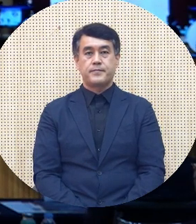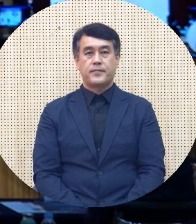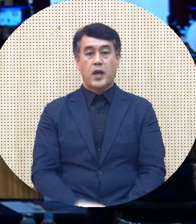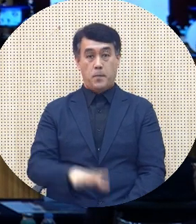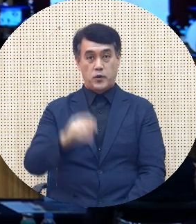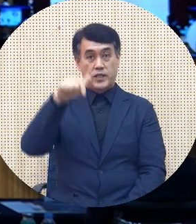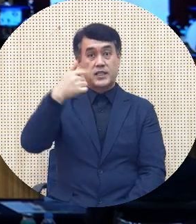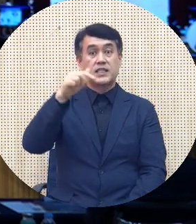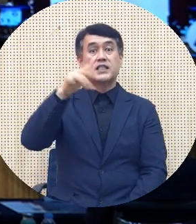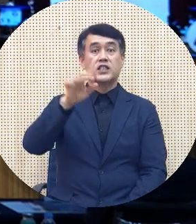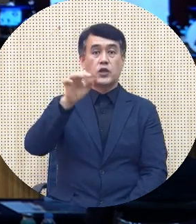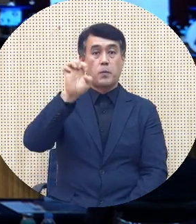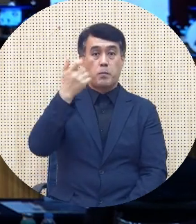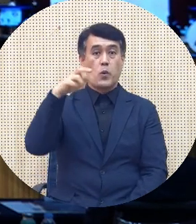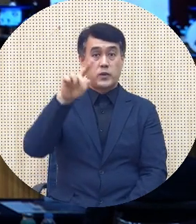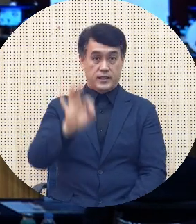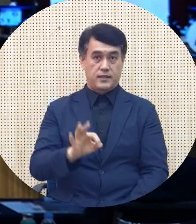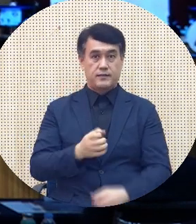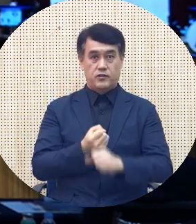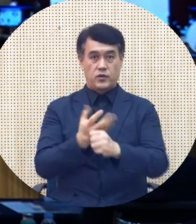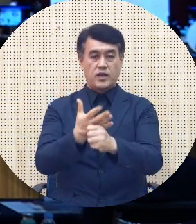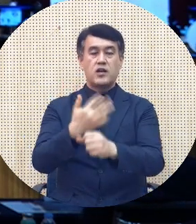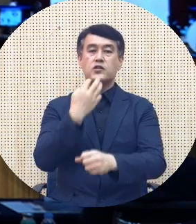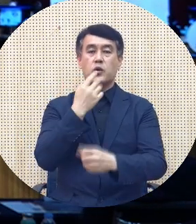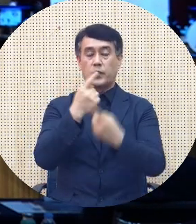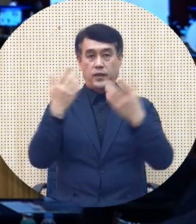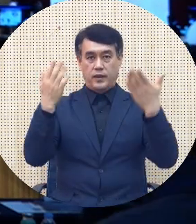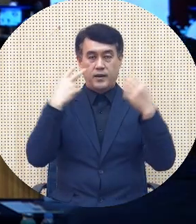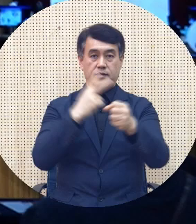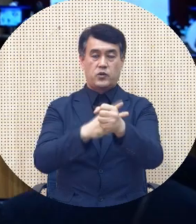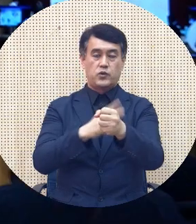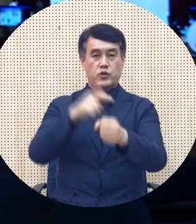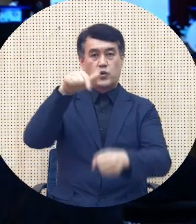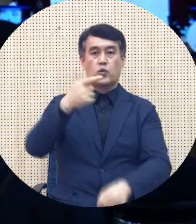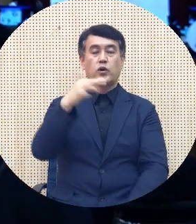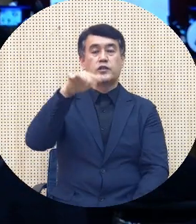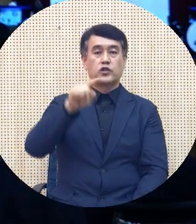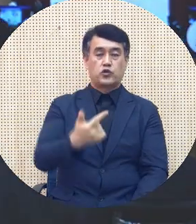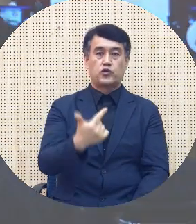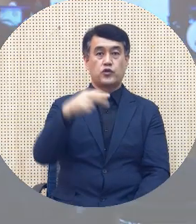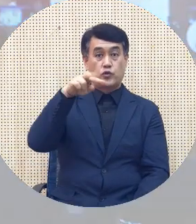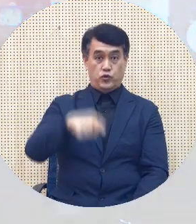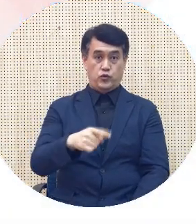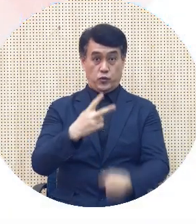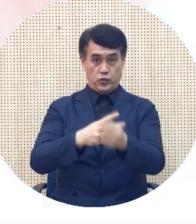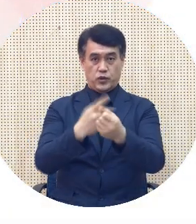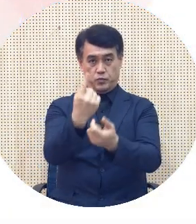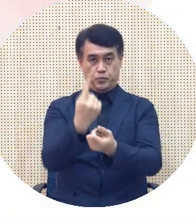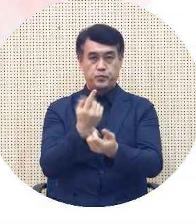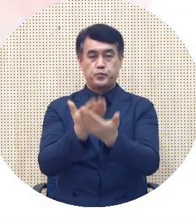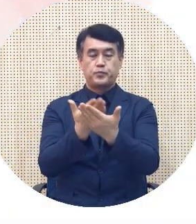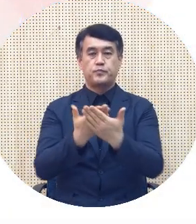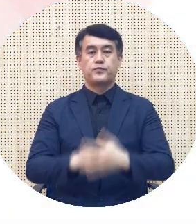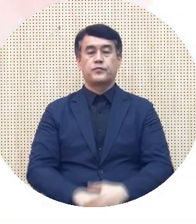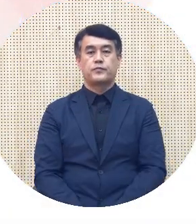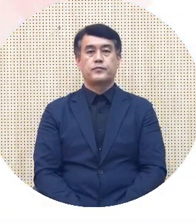먼저 근정 포장 수여가 있겠습니다. 서울대학교 의과대학 권준수 교수께서는 단상 위로 올라와 주시기